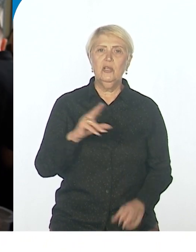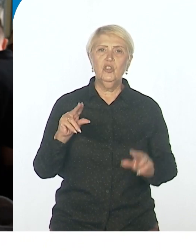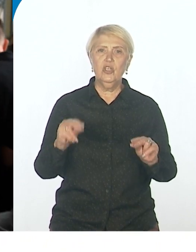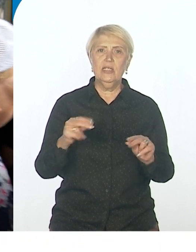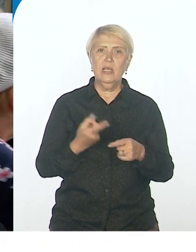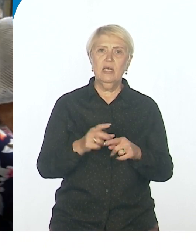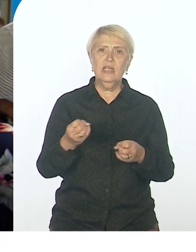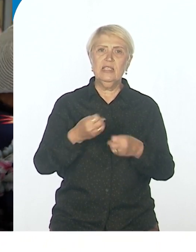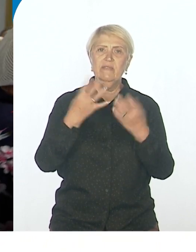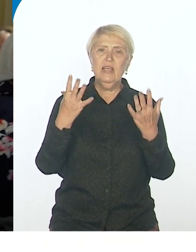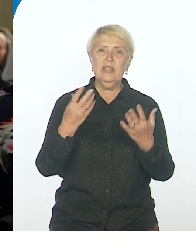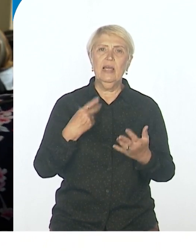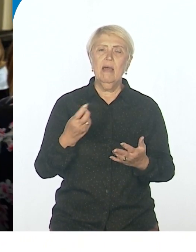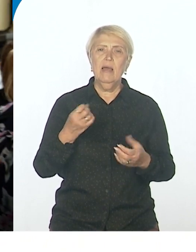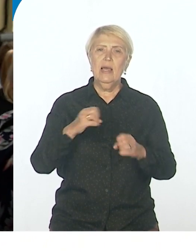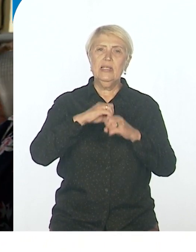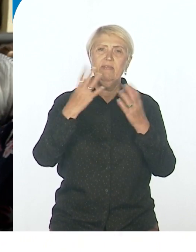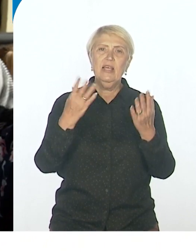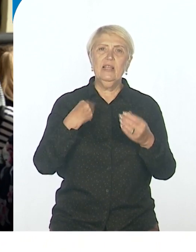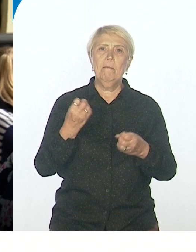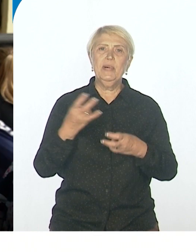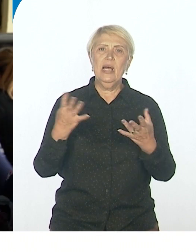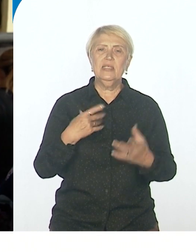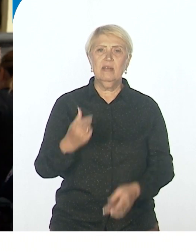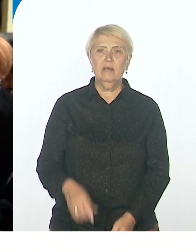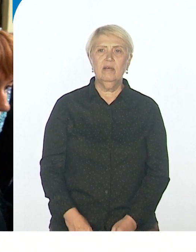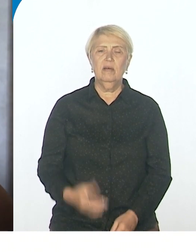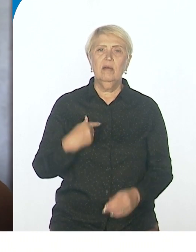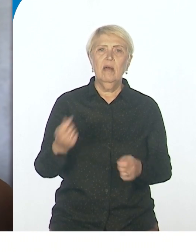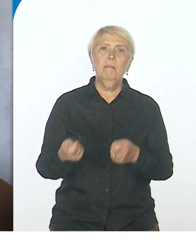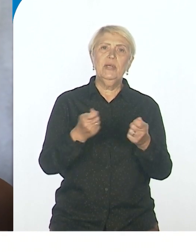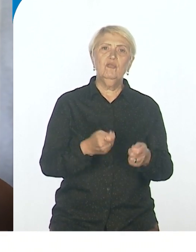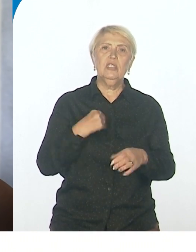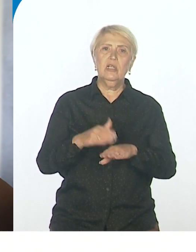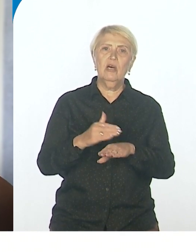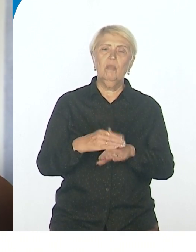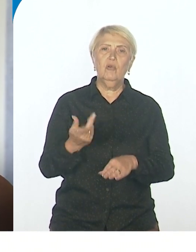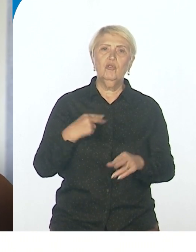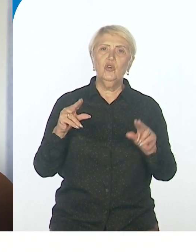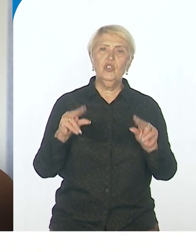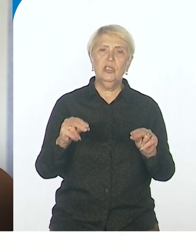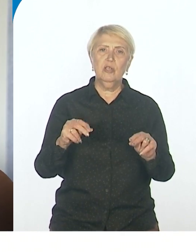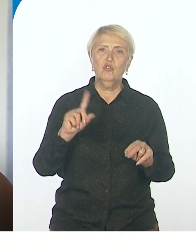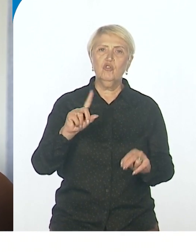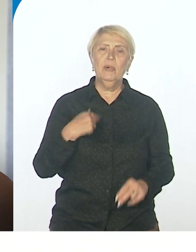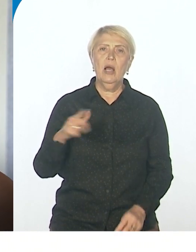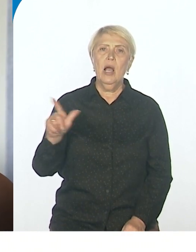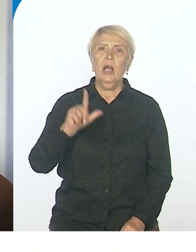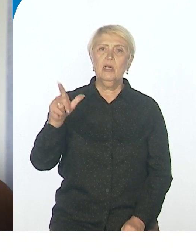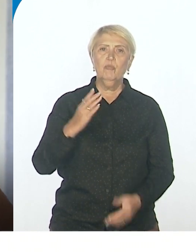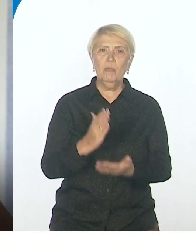светлый праздник, который добро, счастье, свет. О личном преображении, что Господь был